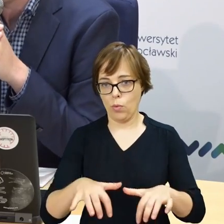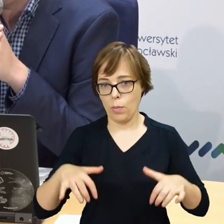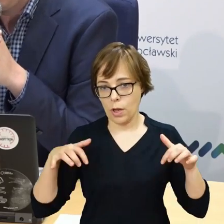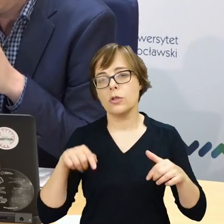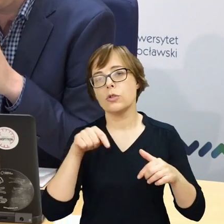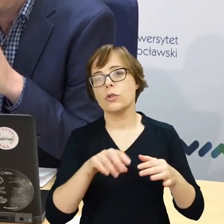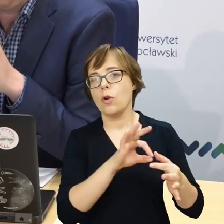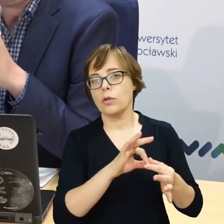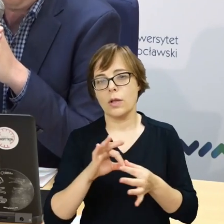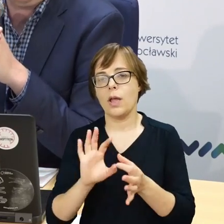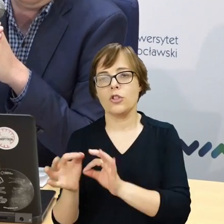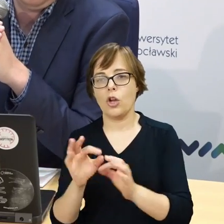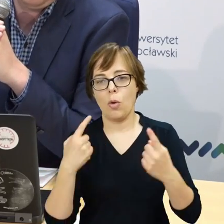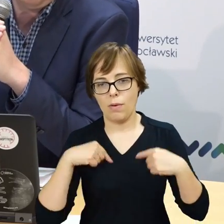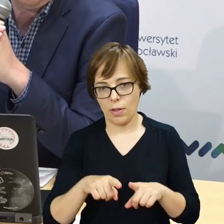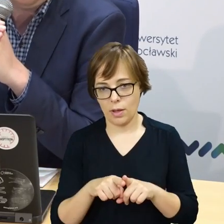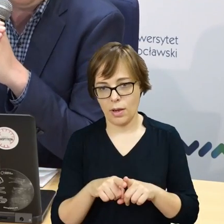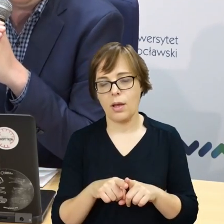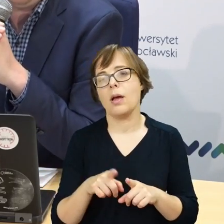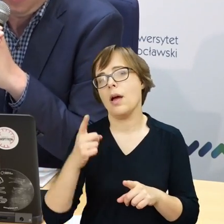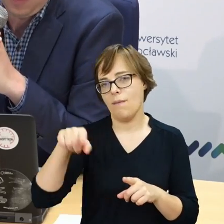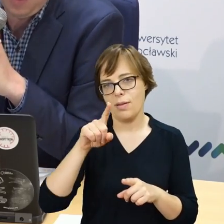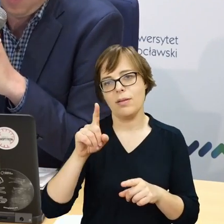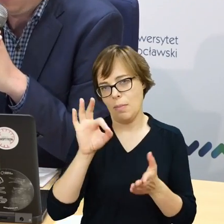obywatelską, którą znacie bardzo dobrze. I my jako